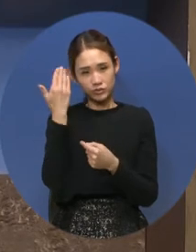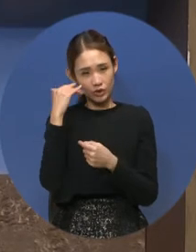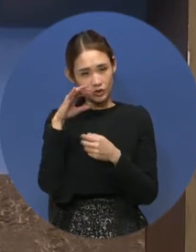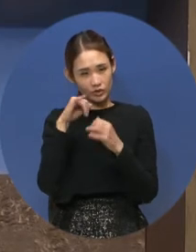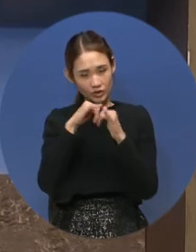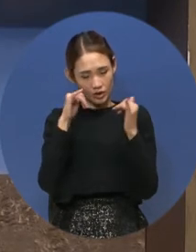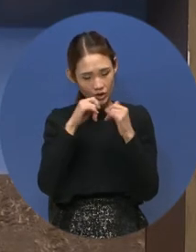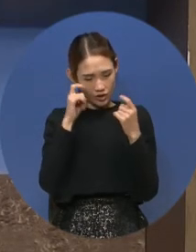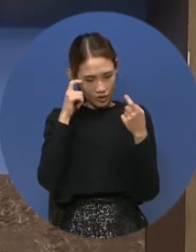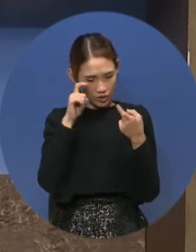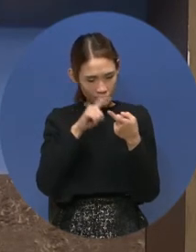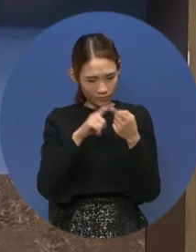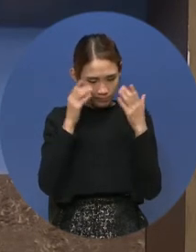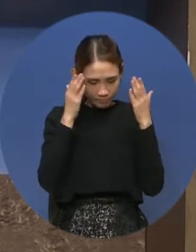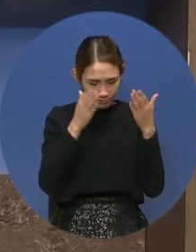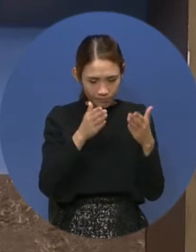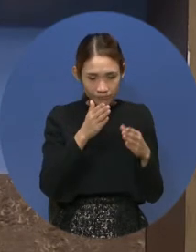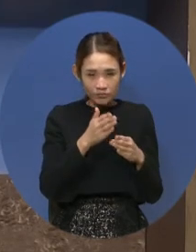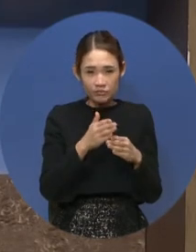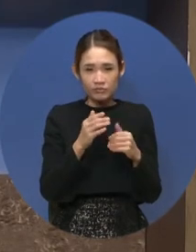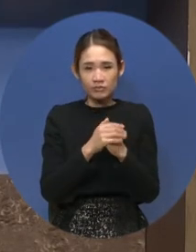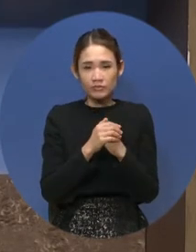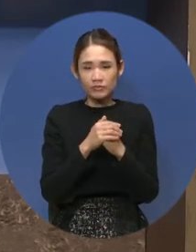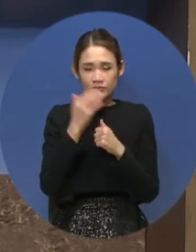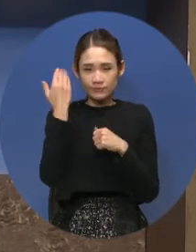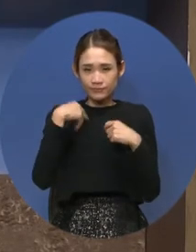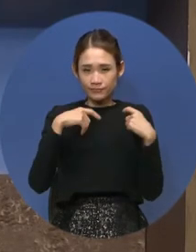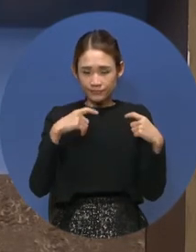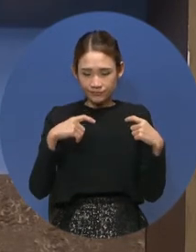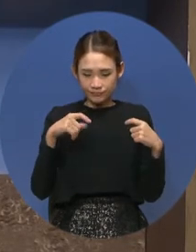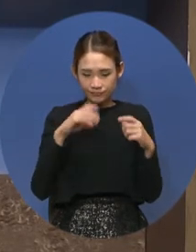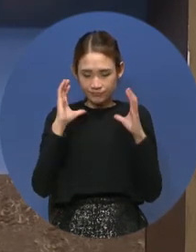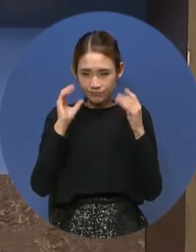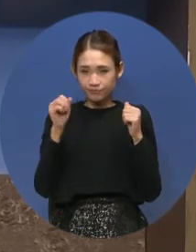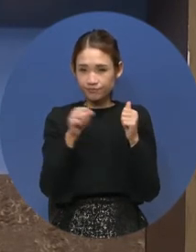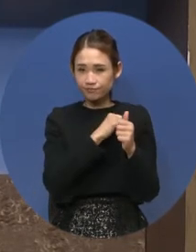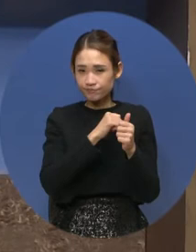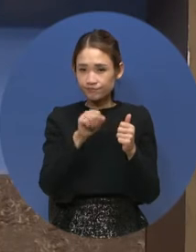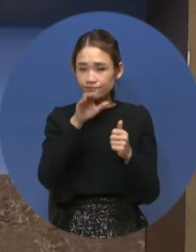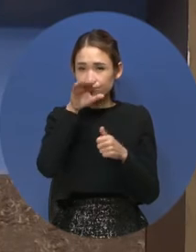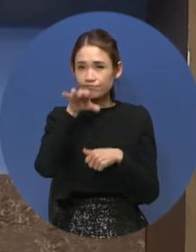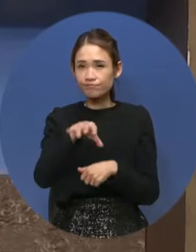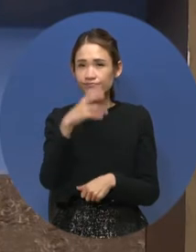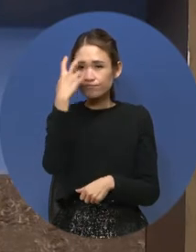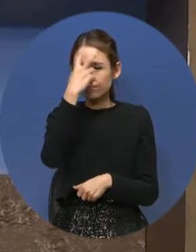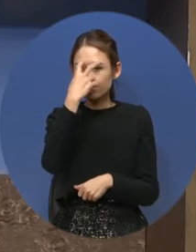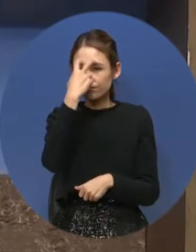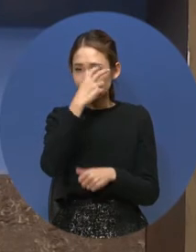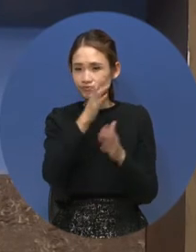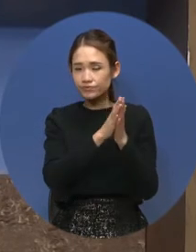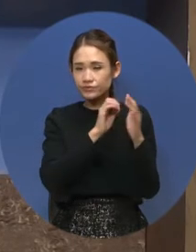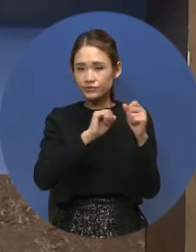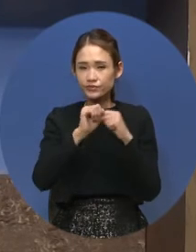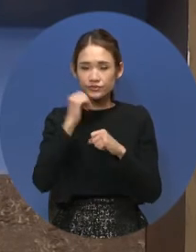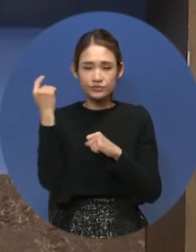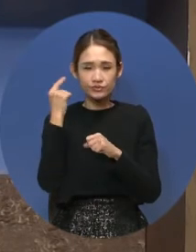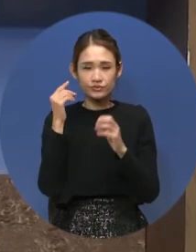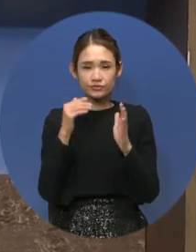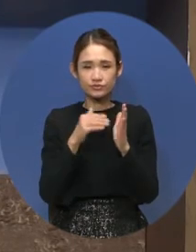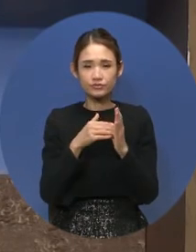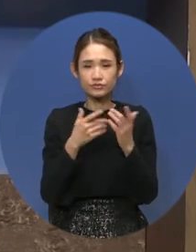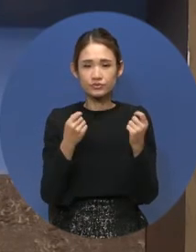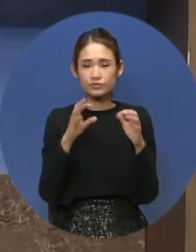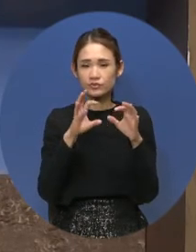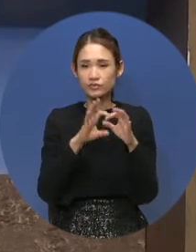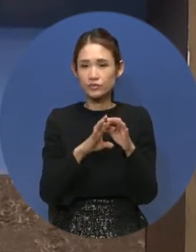이슈로 큰 관심을 받고 있는데요. 영등포구에서도 아동학대 현장 조사를 시행한다는 이야기를 들었는데 이